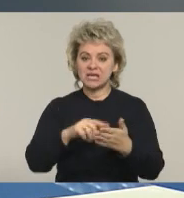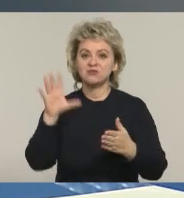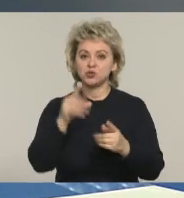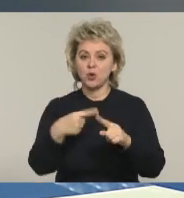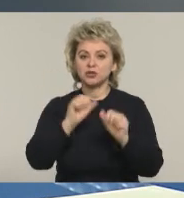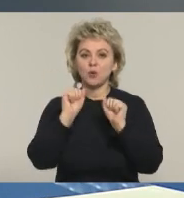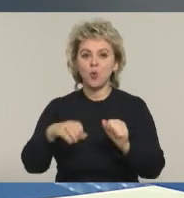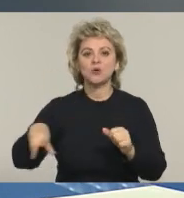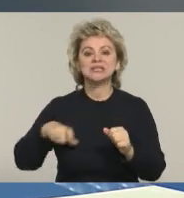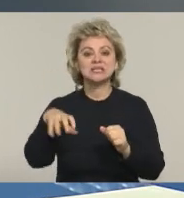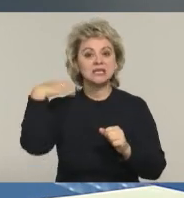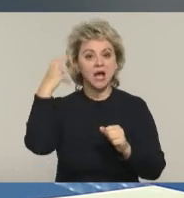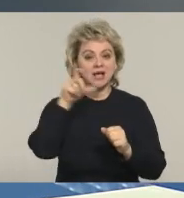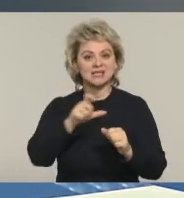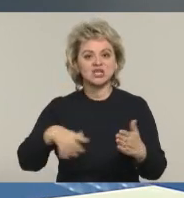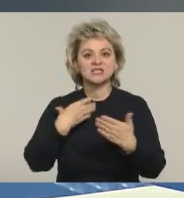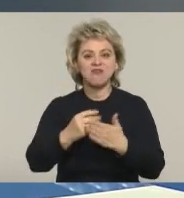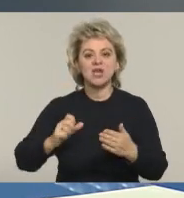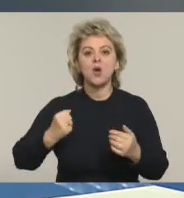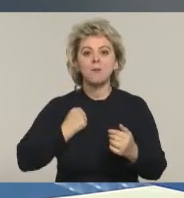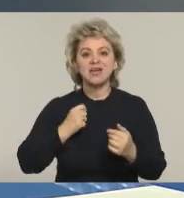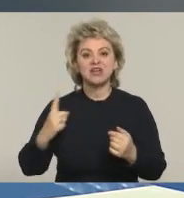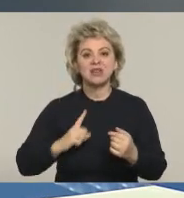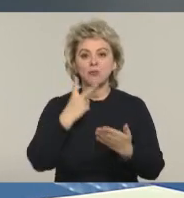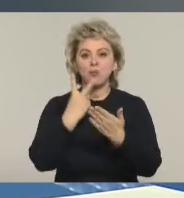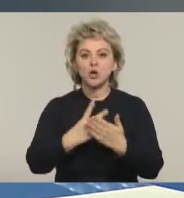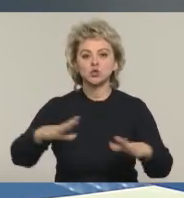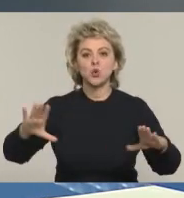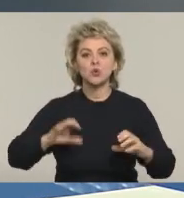Все это могут донские казаки. Свои боевые навыки показали на